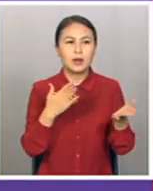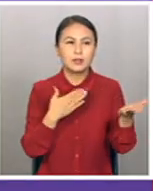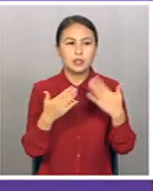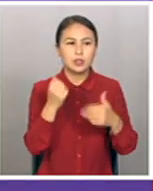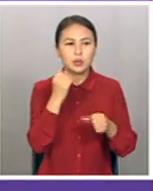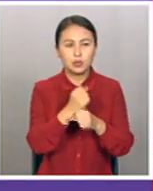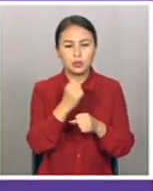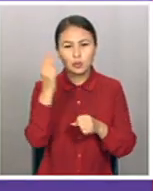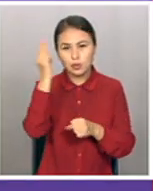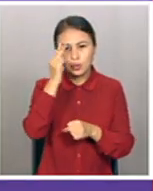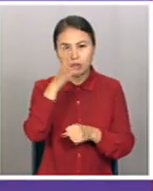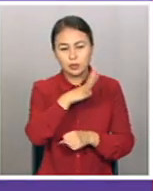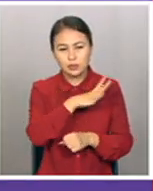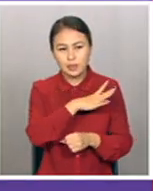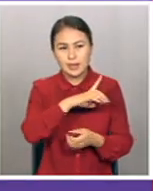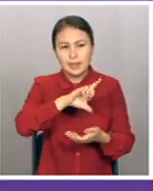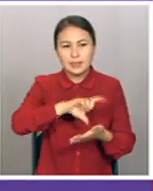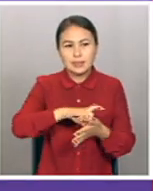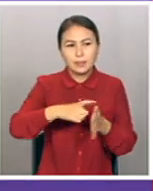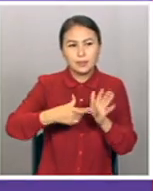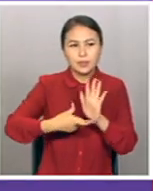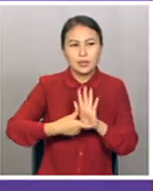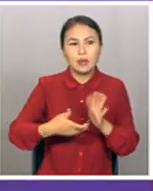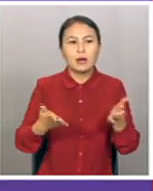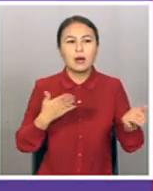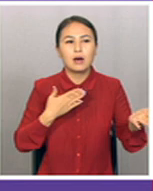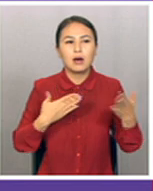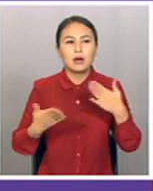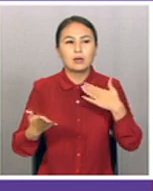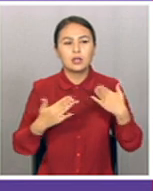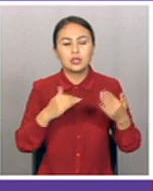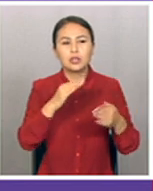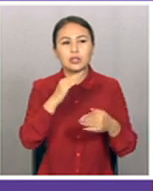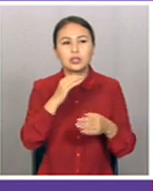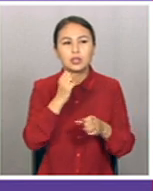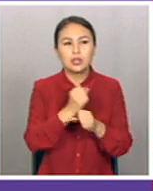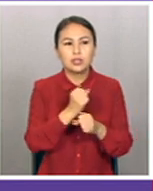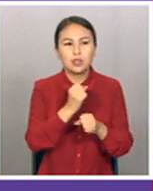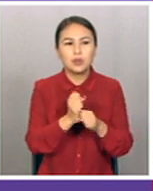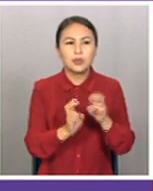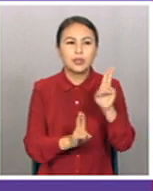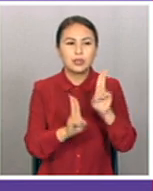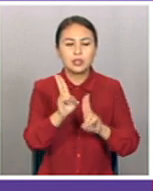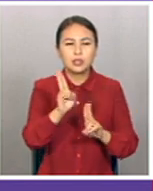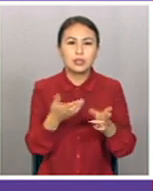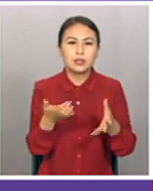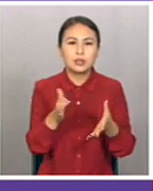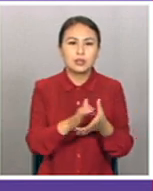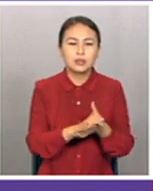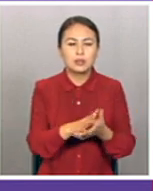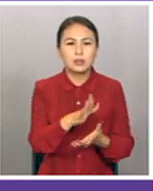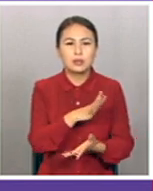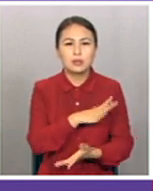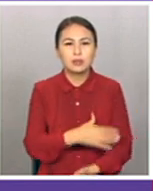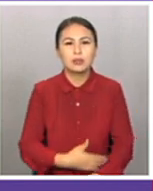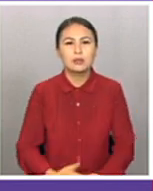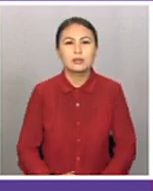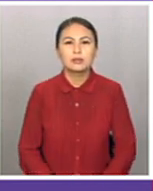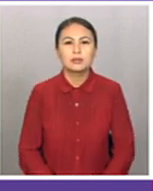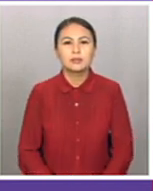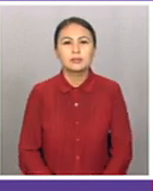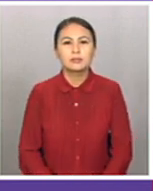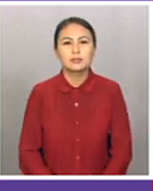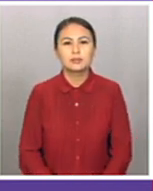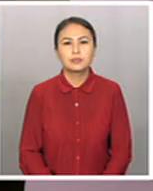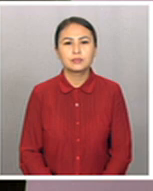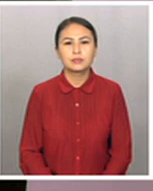қарым-қатынас жасауды үйрендіңдер. Сыныптағы қарым-қатынас жасау ережелерімен